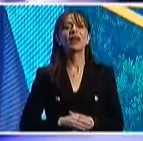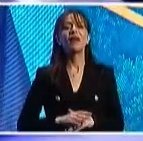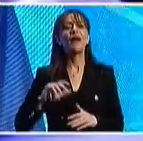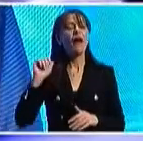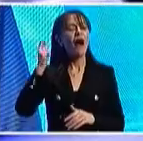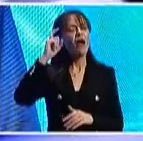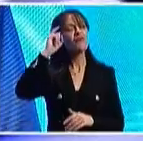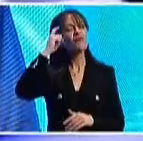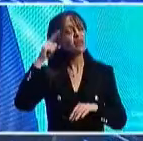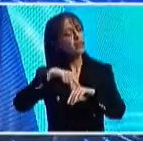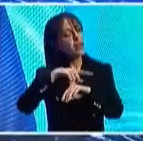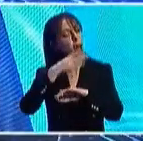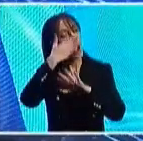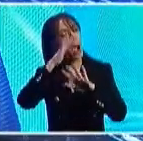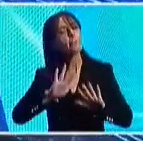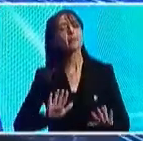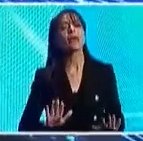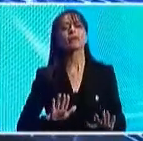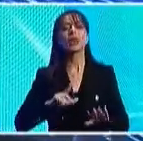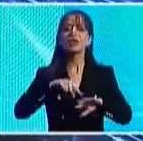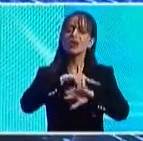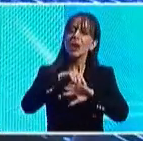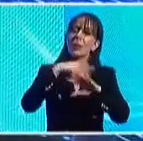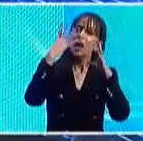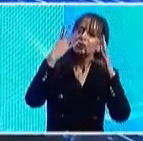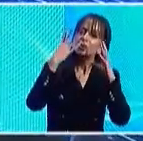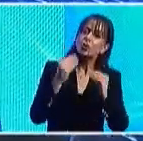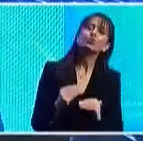bekler. Vakti gelmiş bir